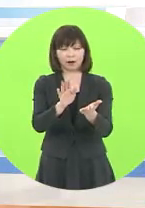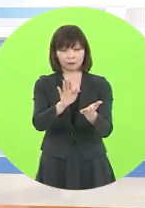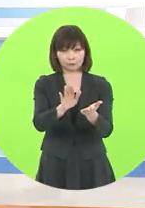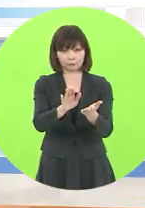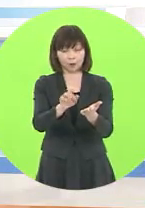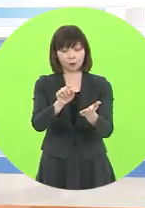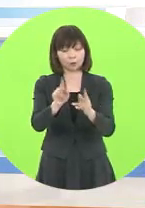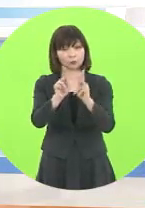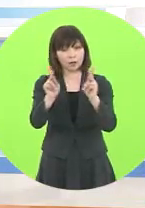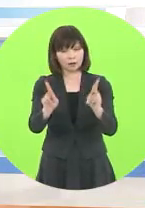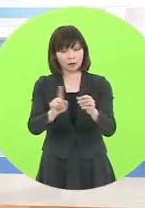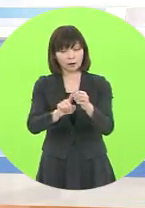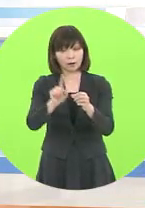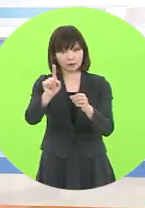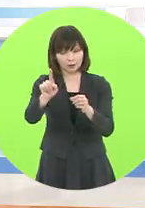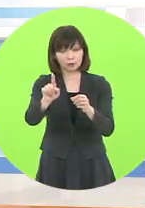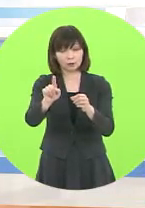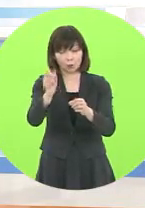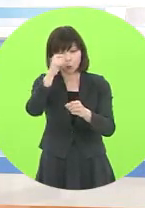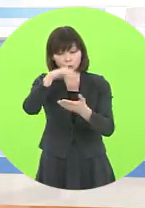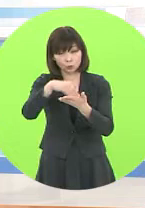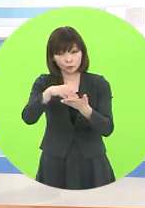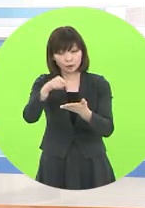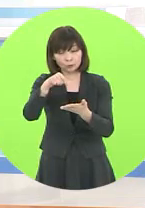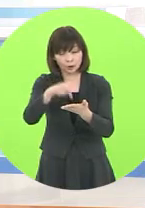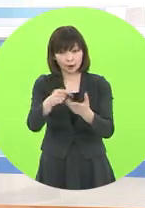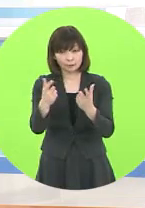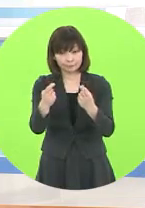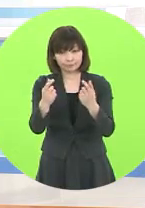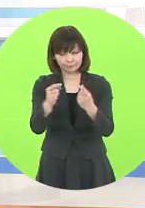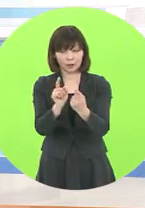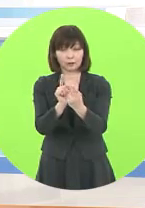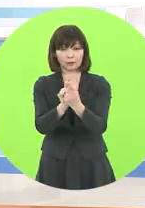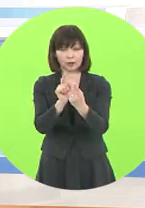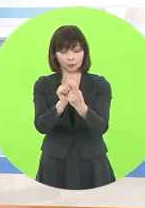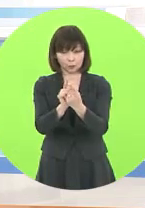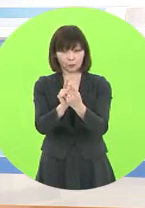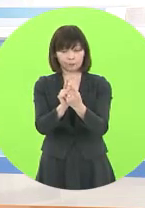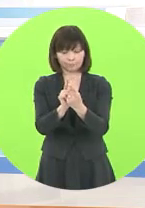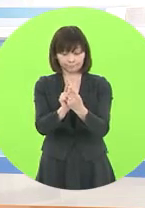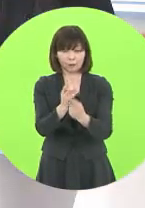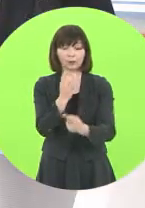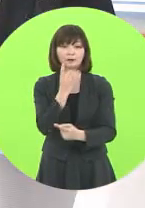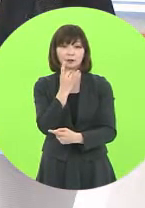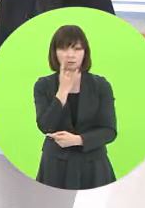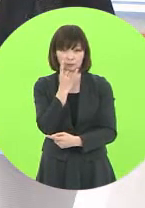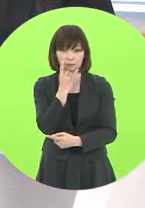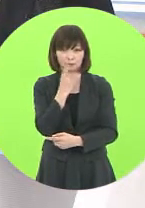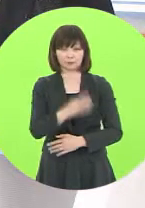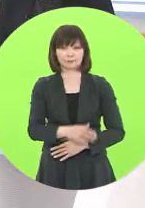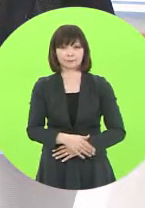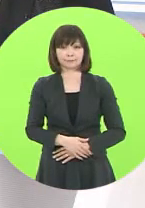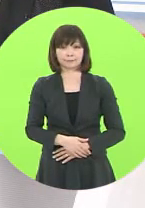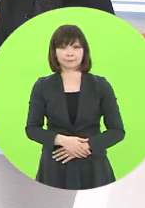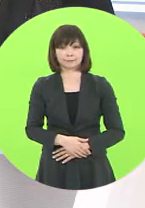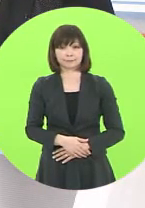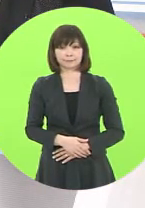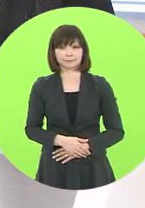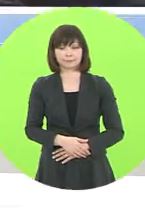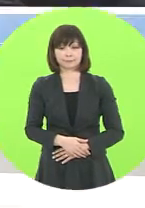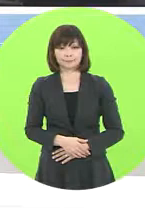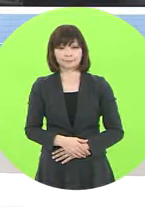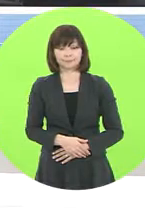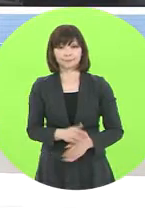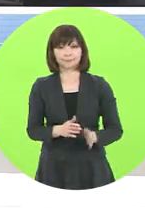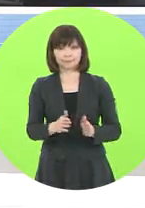は来年度の予算編成の中でしっかりと対応されるものと期待しています。 はい、それ